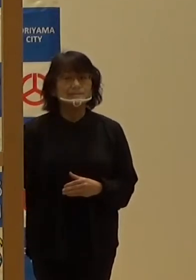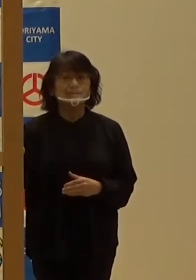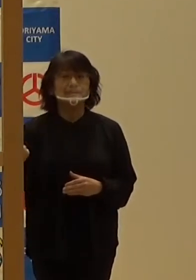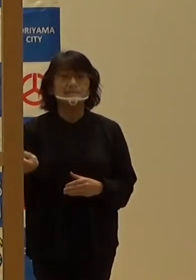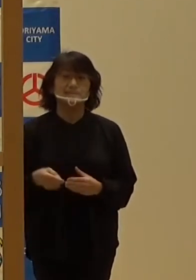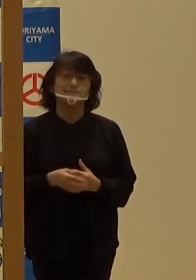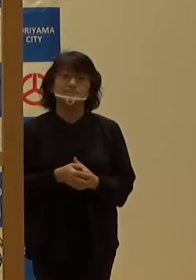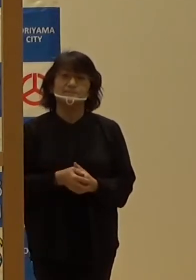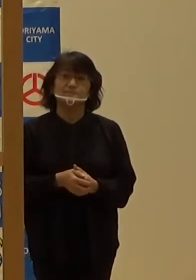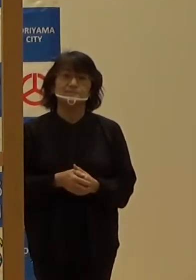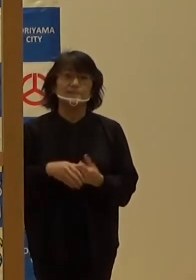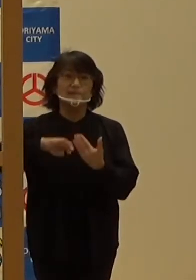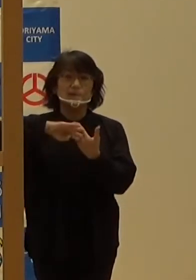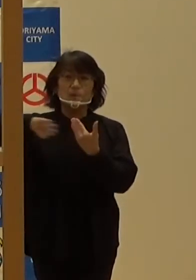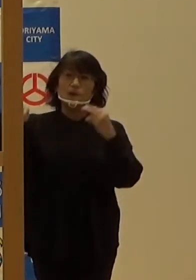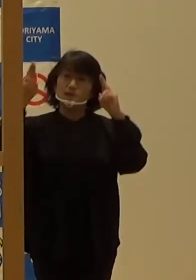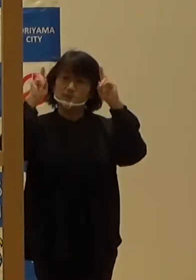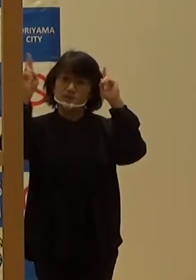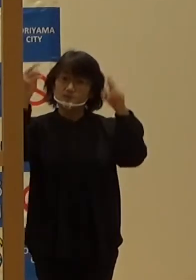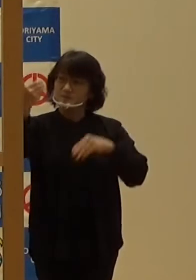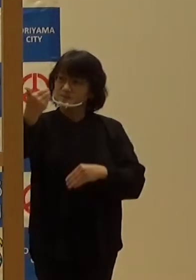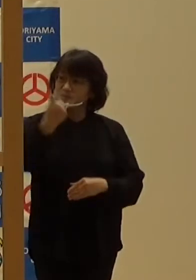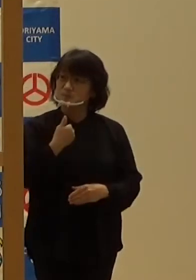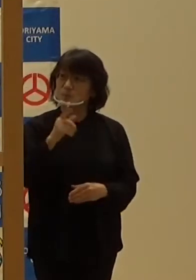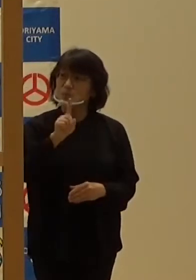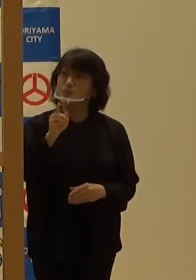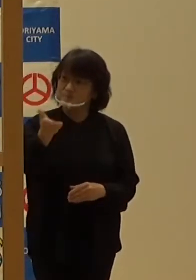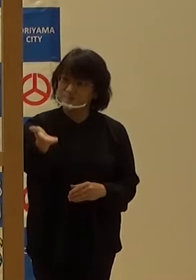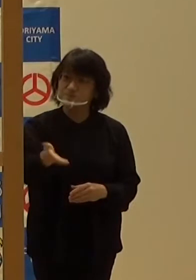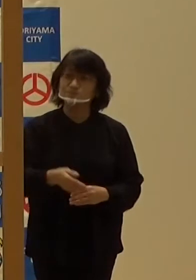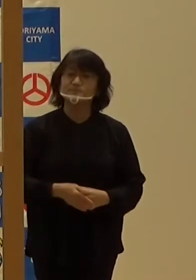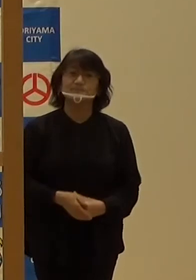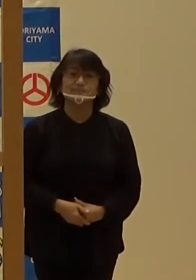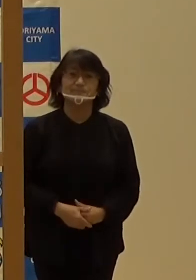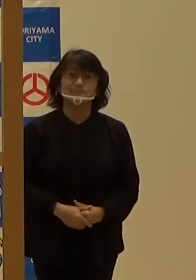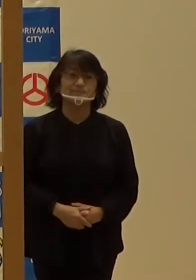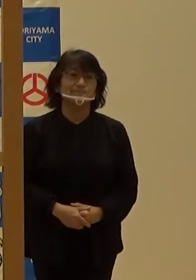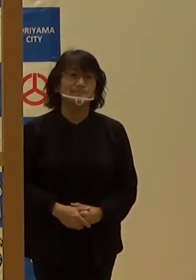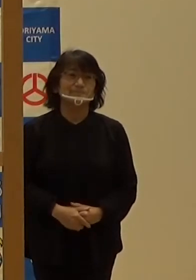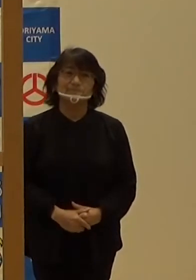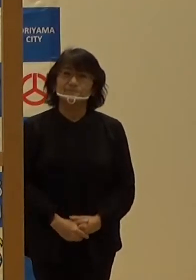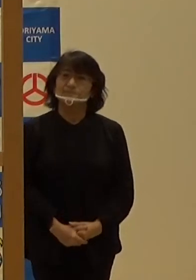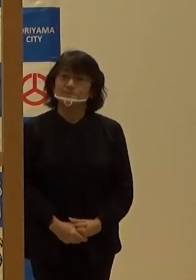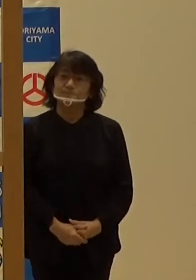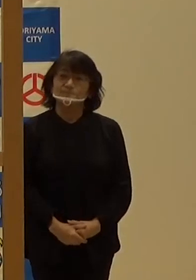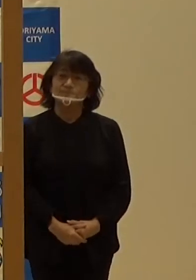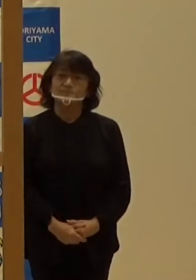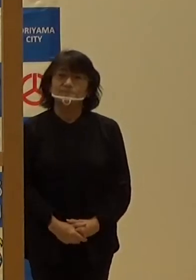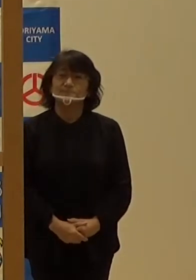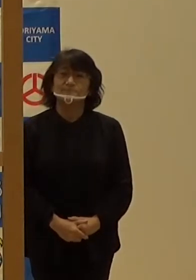の皆様からお受けしたいと存じます。質問のある方は挙手をお願いいたします。